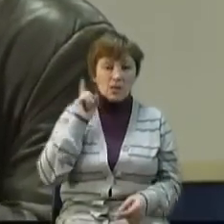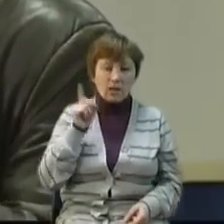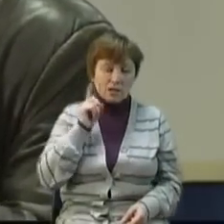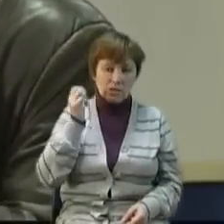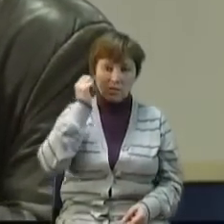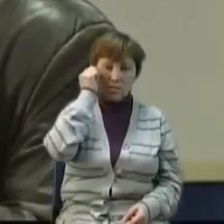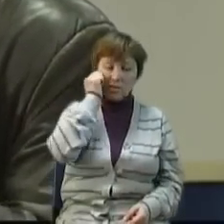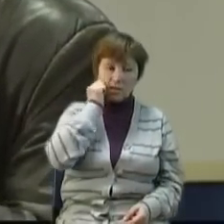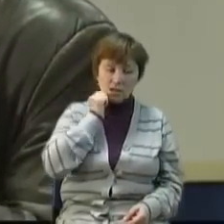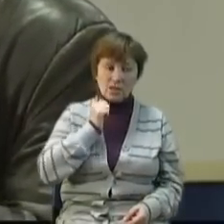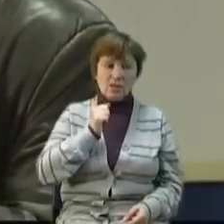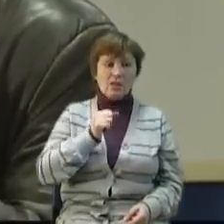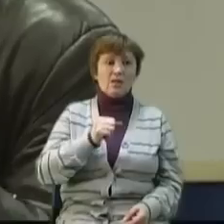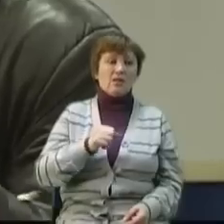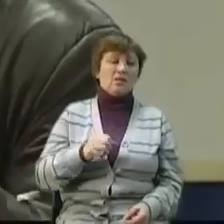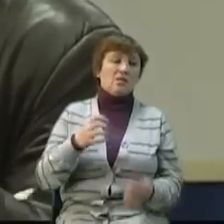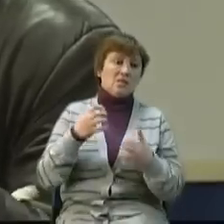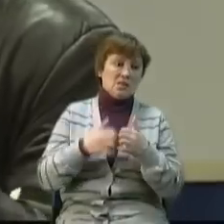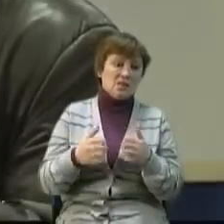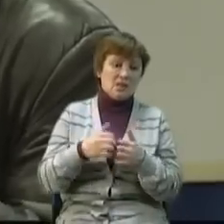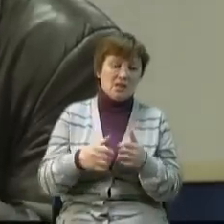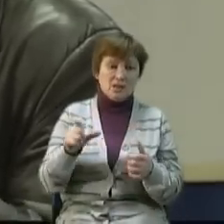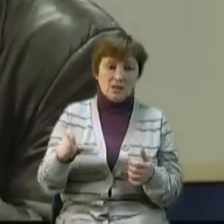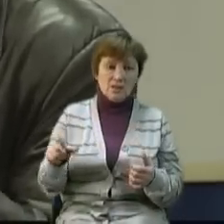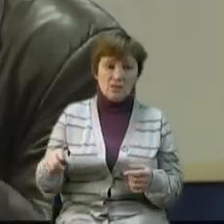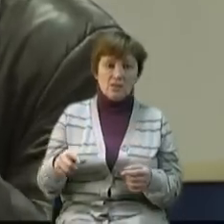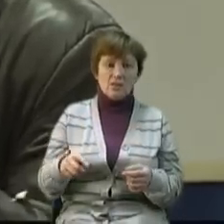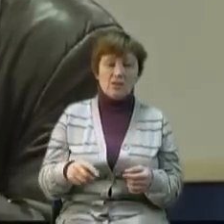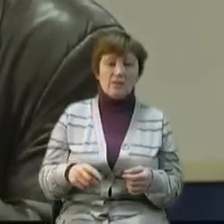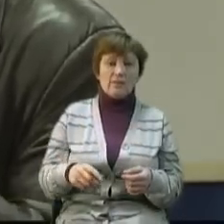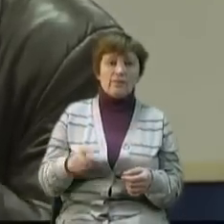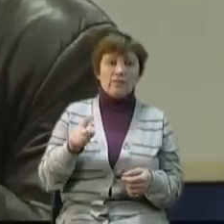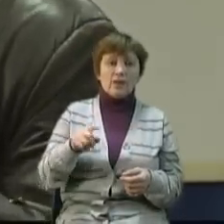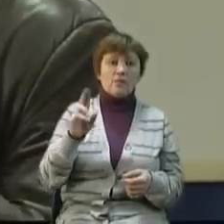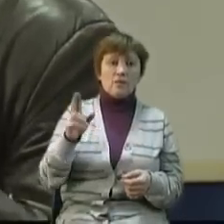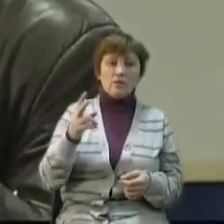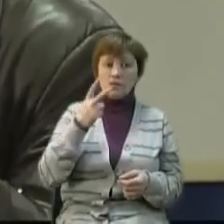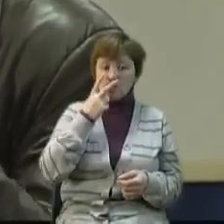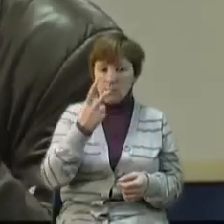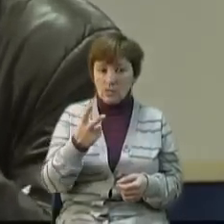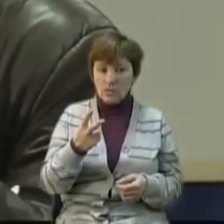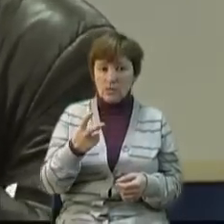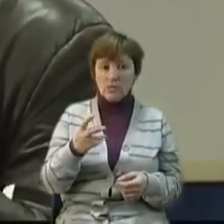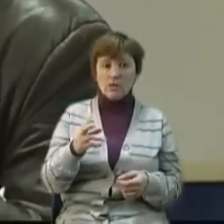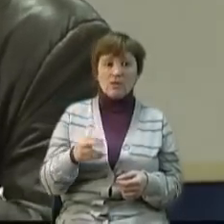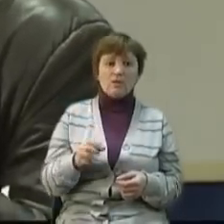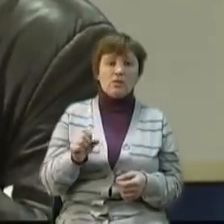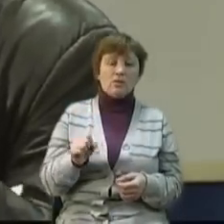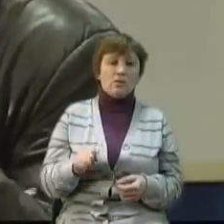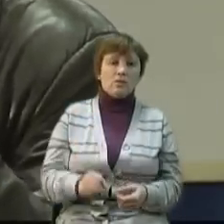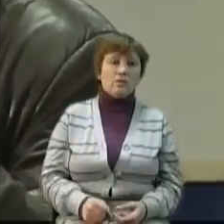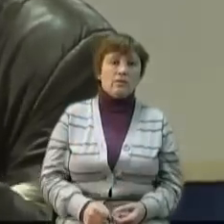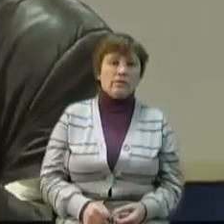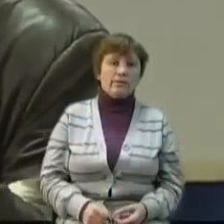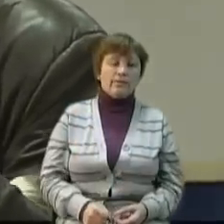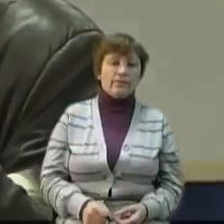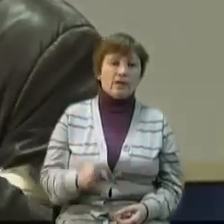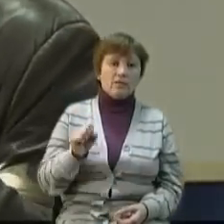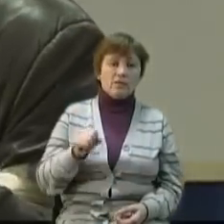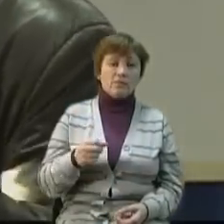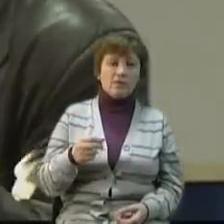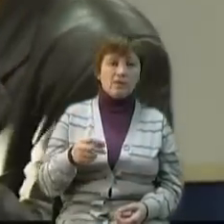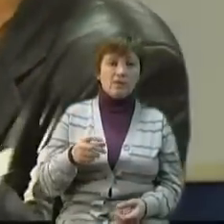среднего возраста. И тем, кто сейчас смотрит, и кто даже может с переводом, потому что мы русскоязычные, кто-то смотрит